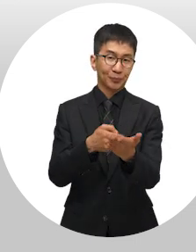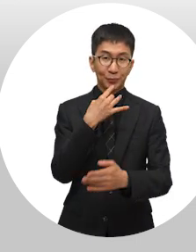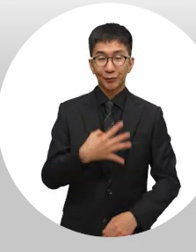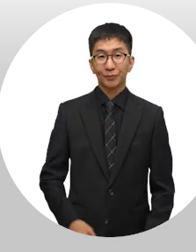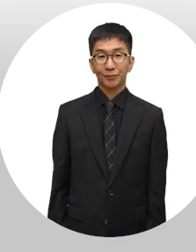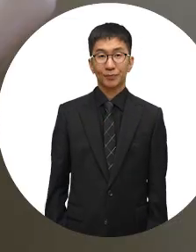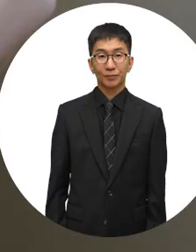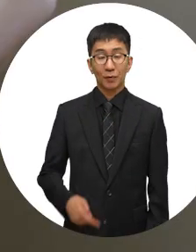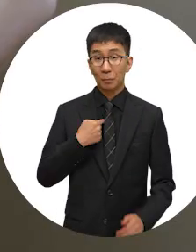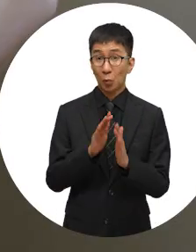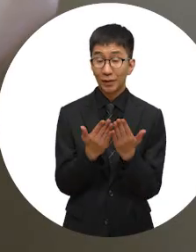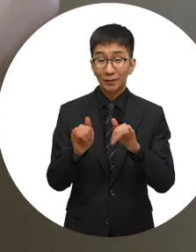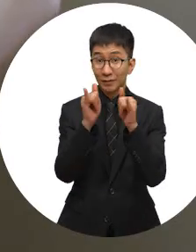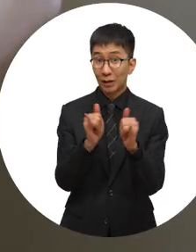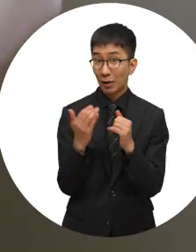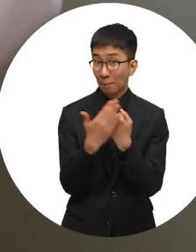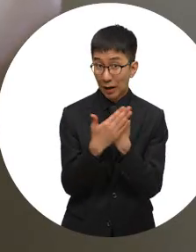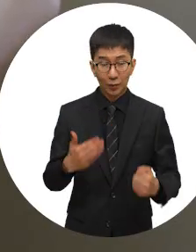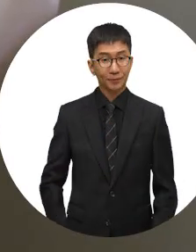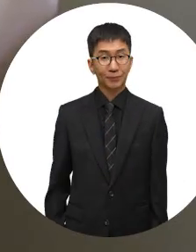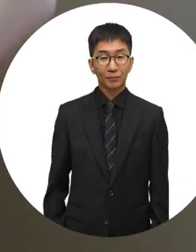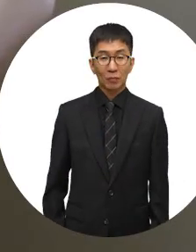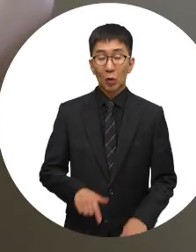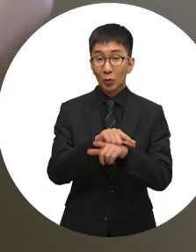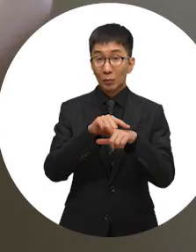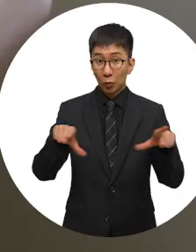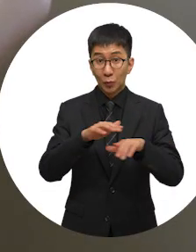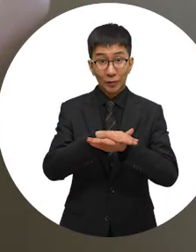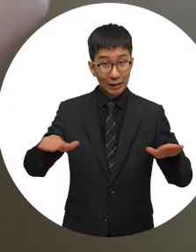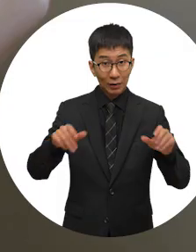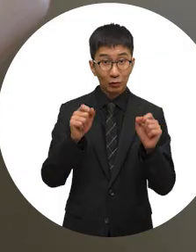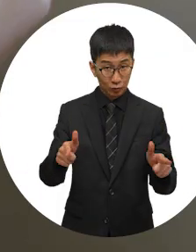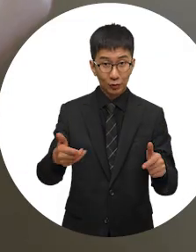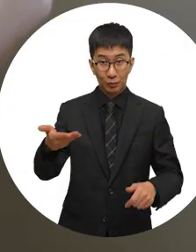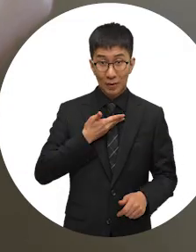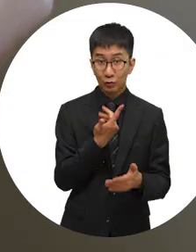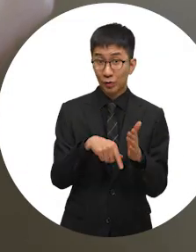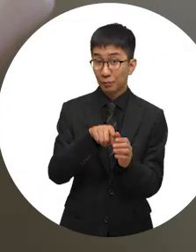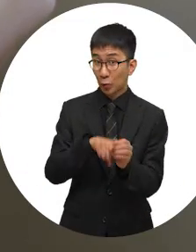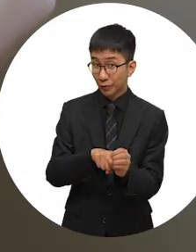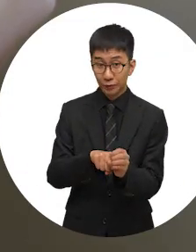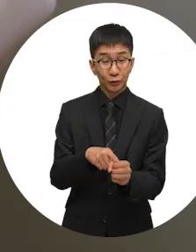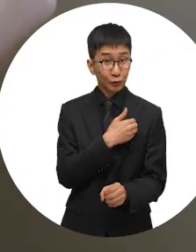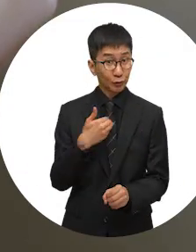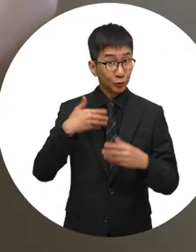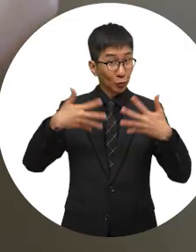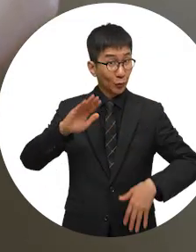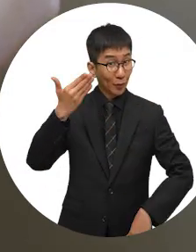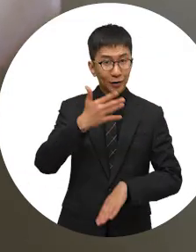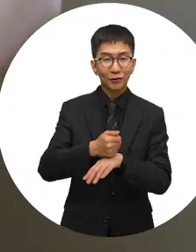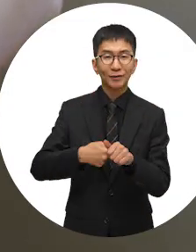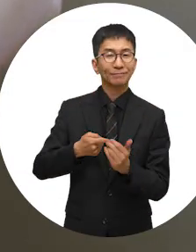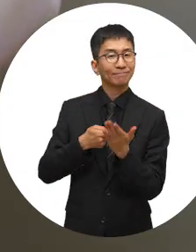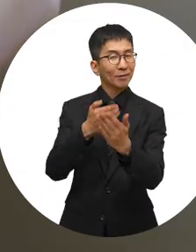평가가 이루어집니다. 본인이 사회배려 대상자나 기회균형 선발 전형 지원 자격에 해당된다면 해당 전형에 지원할